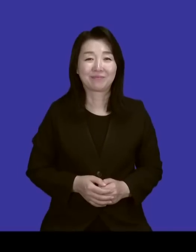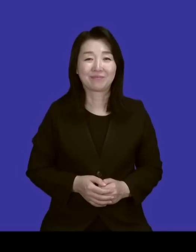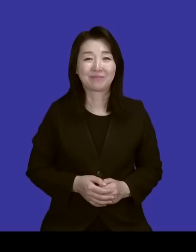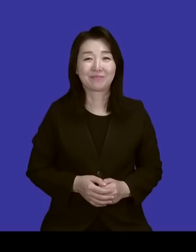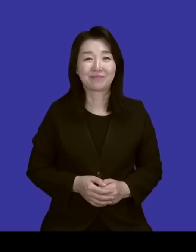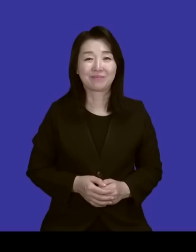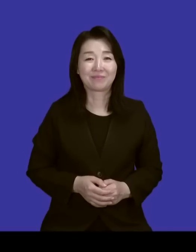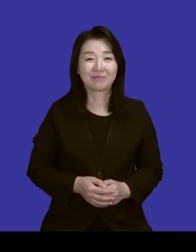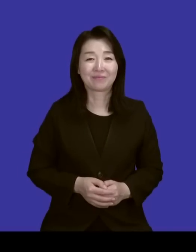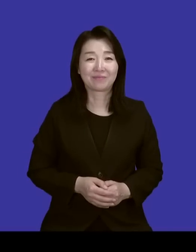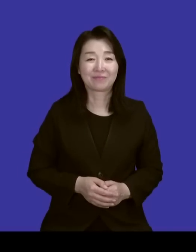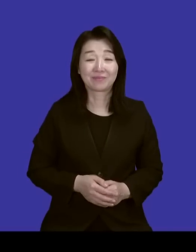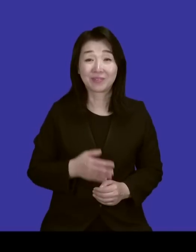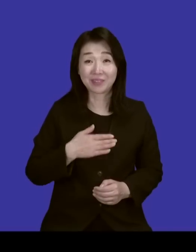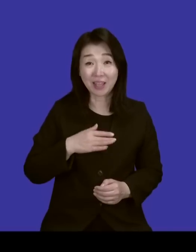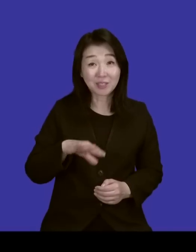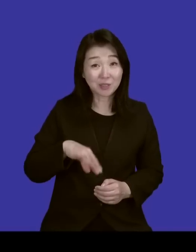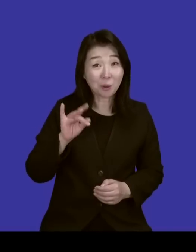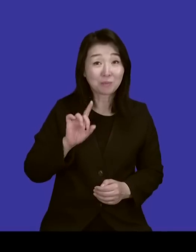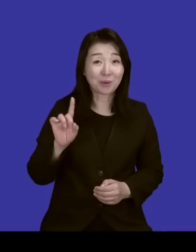제가 처음에